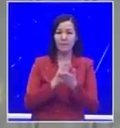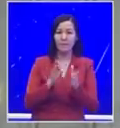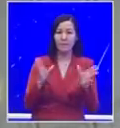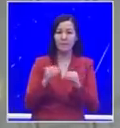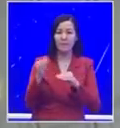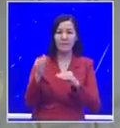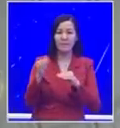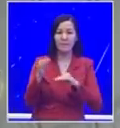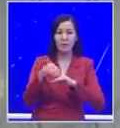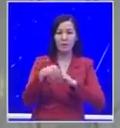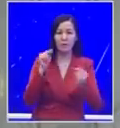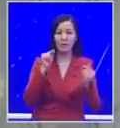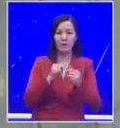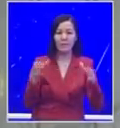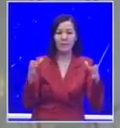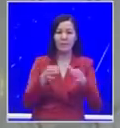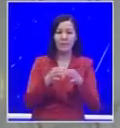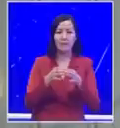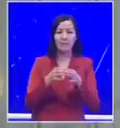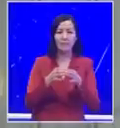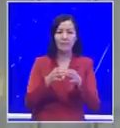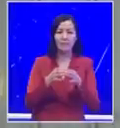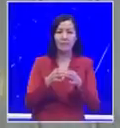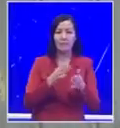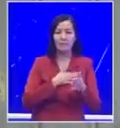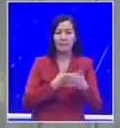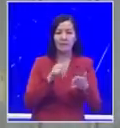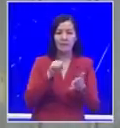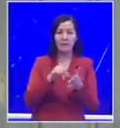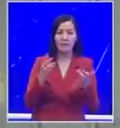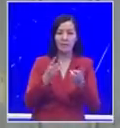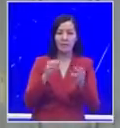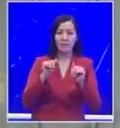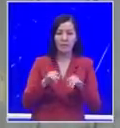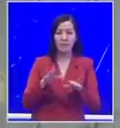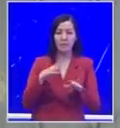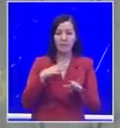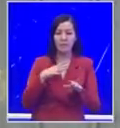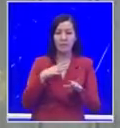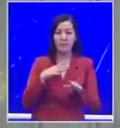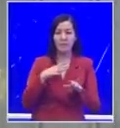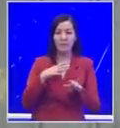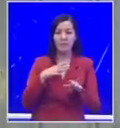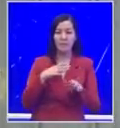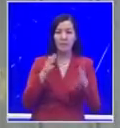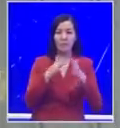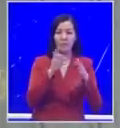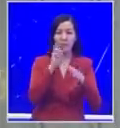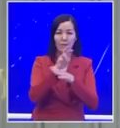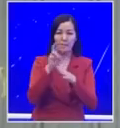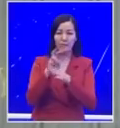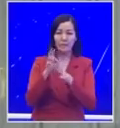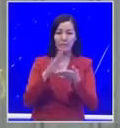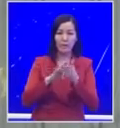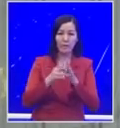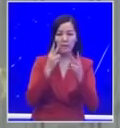жемқорлыққа қарсы департаментіміз шетте қалмай, бізде қосылып көмек ретінде бүгін біраз үйлерге бардық,